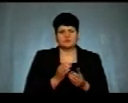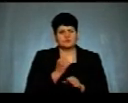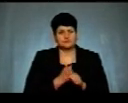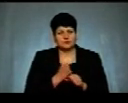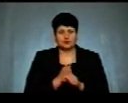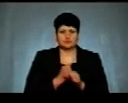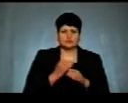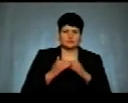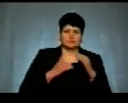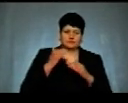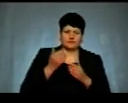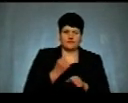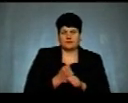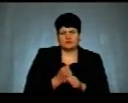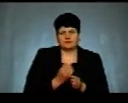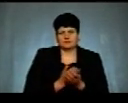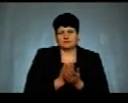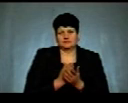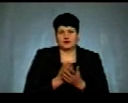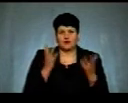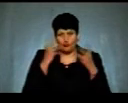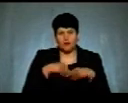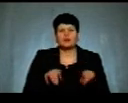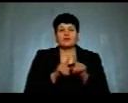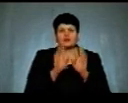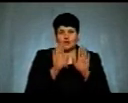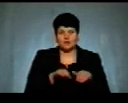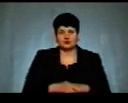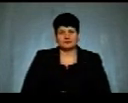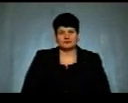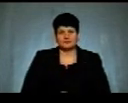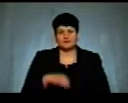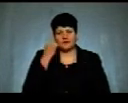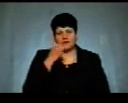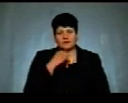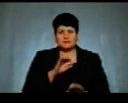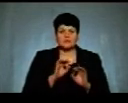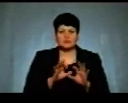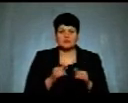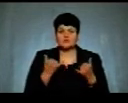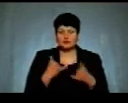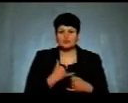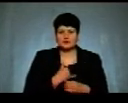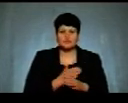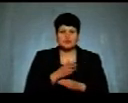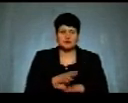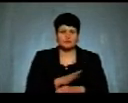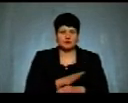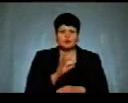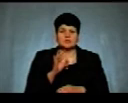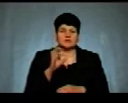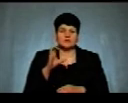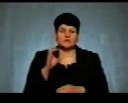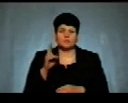зростанні, і в роботі, і в коханні також. Дякую вам за роз'яснення. Сьогодні в нас в гостях був Олександр